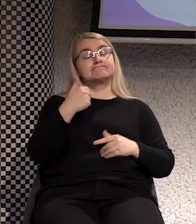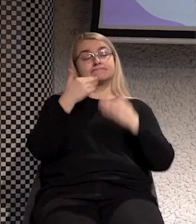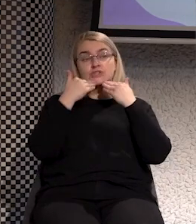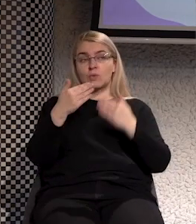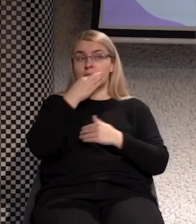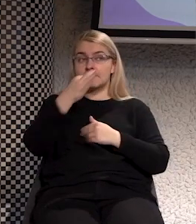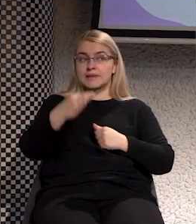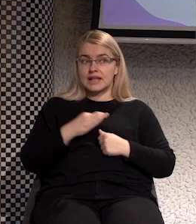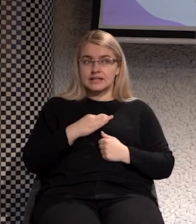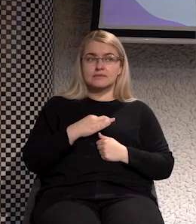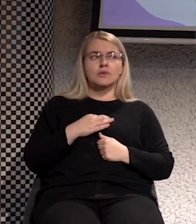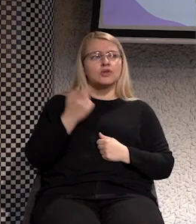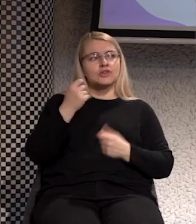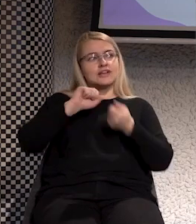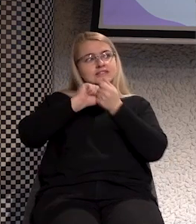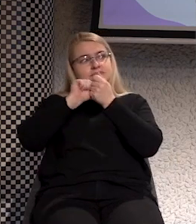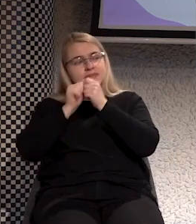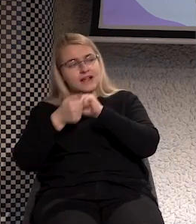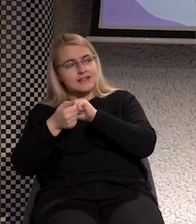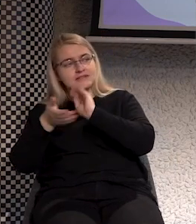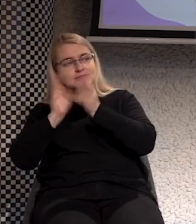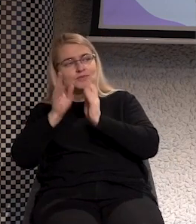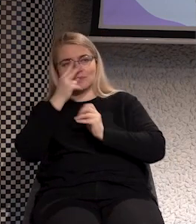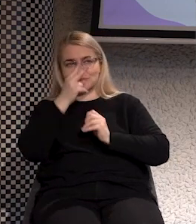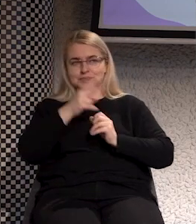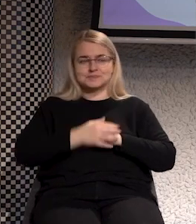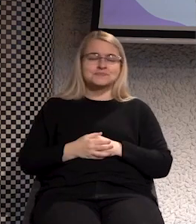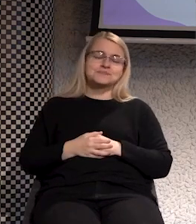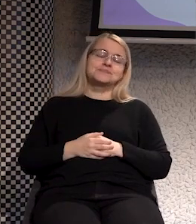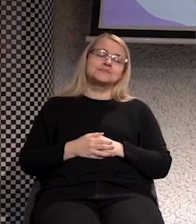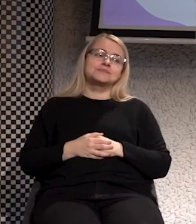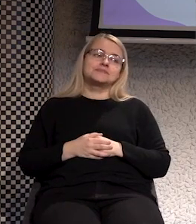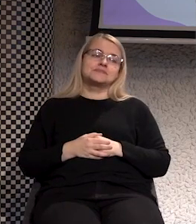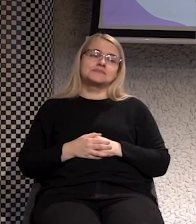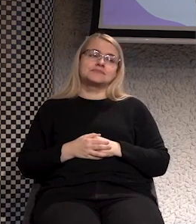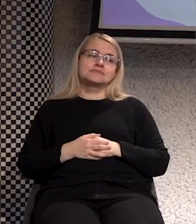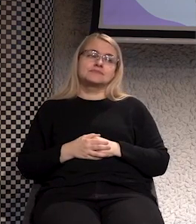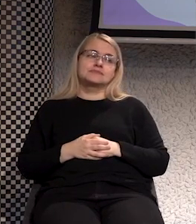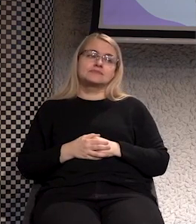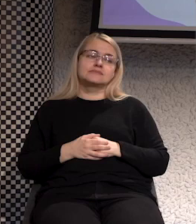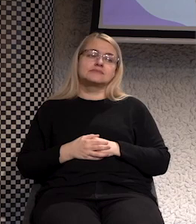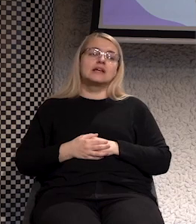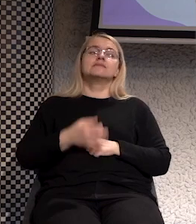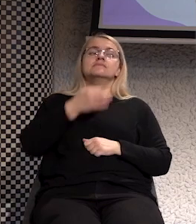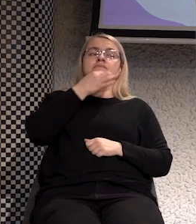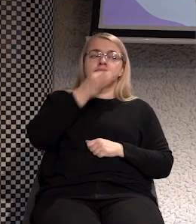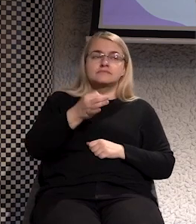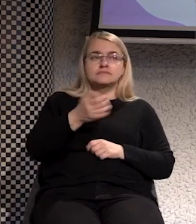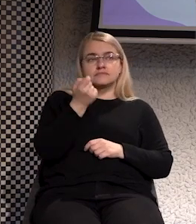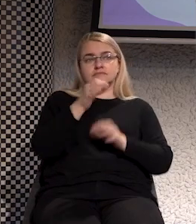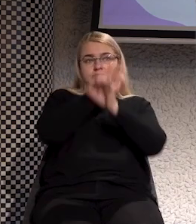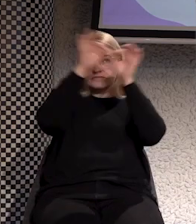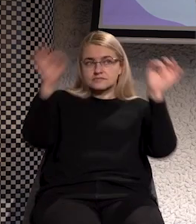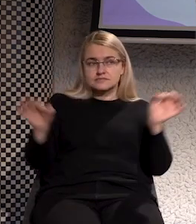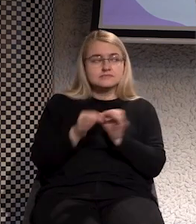takie zmieniające optykę trochę. Ja mam takie, no, że to jest, ono jest trochę uogólniające siłą rzeczy,